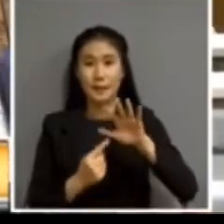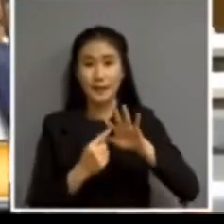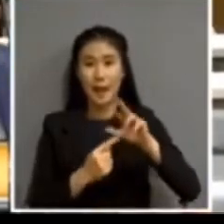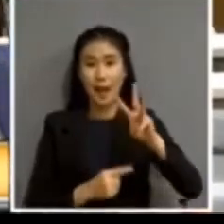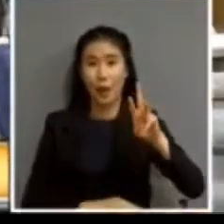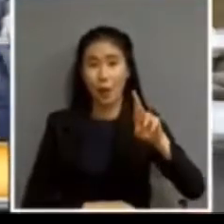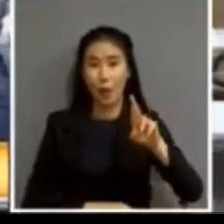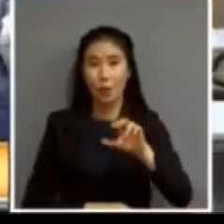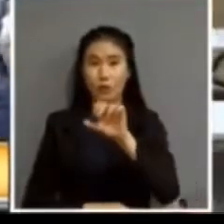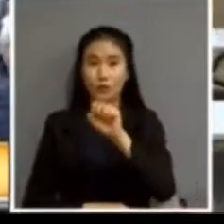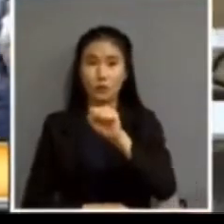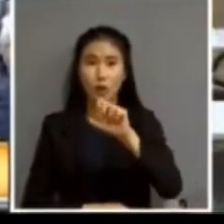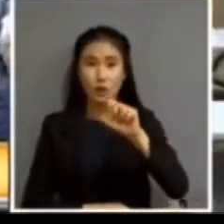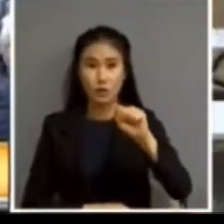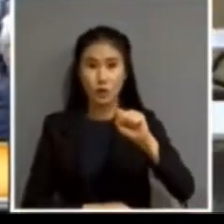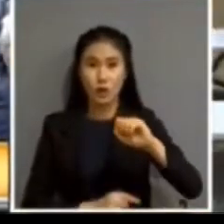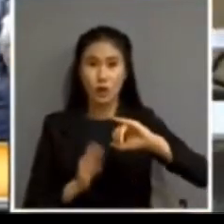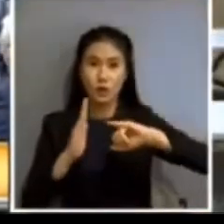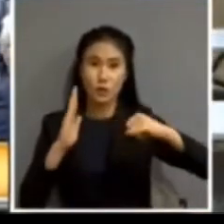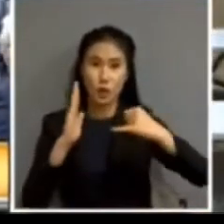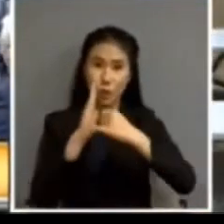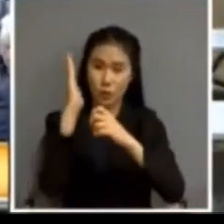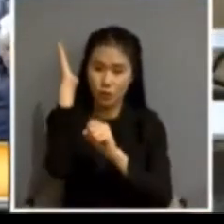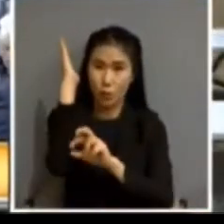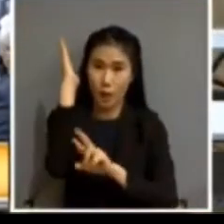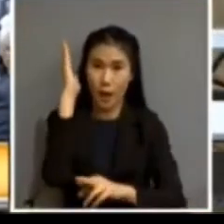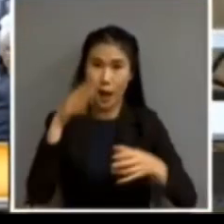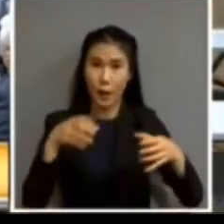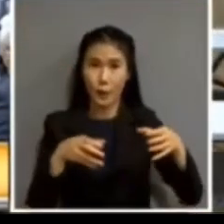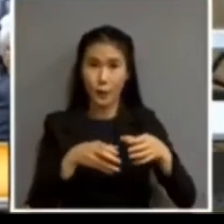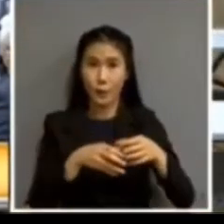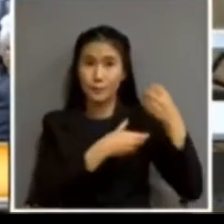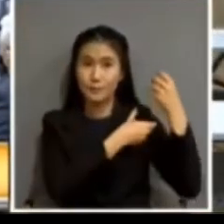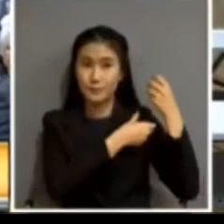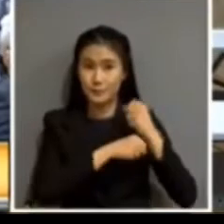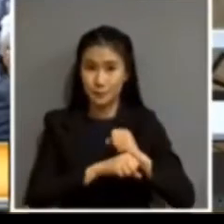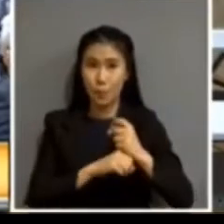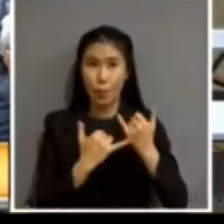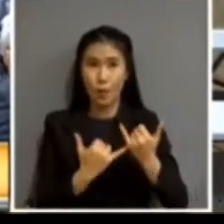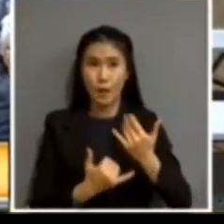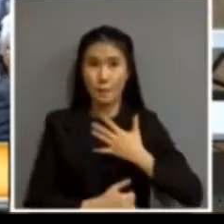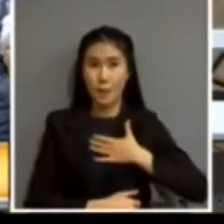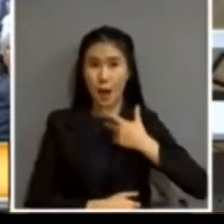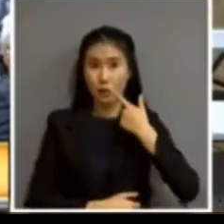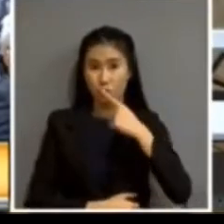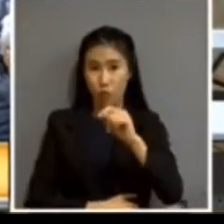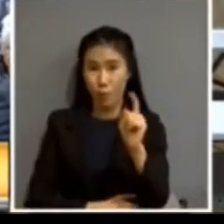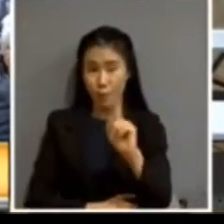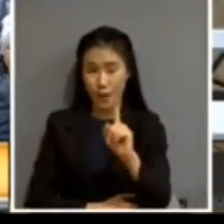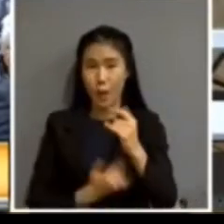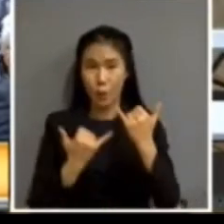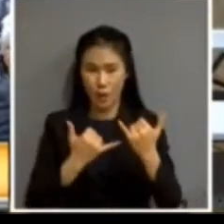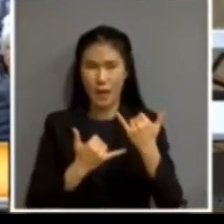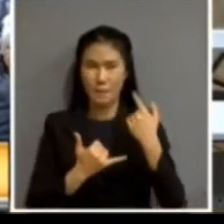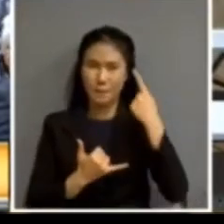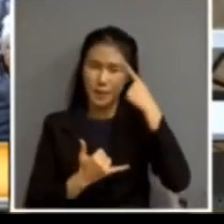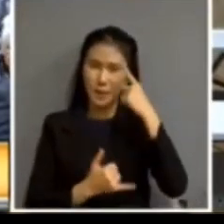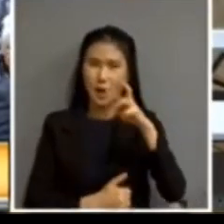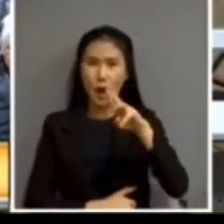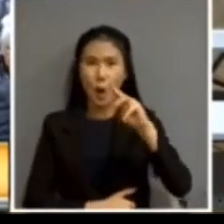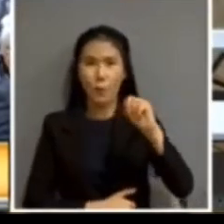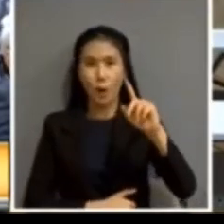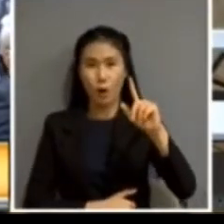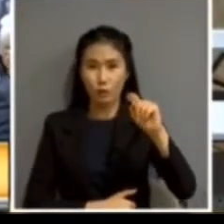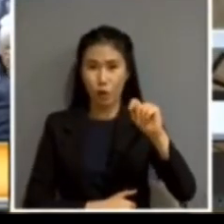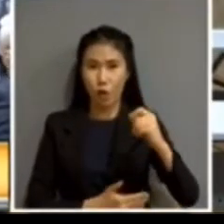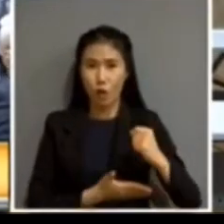สภาผู้แทนราษฎรจังหวัดสงขลาพรรคประชาธิปัตย์มาตอบกระทู้ในฐานะที่เป็นรัฐมนตรีช่วยว่า